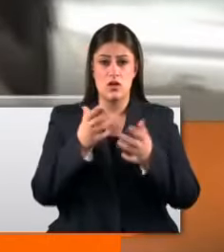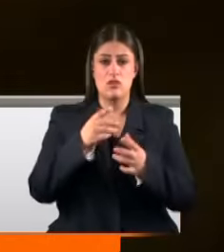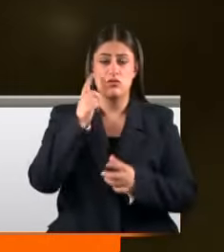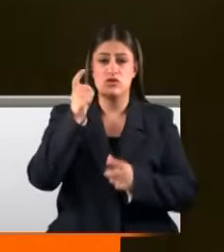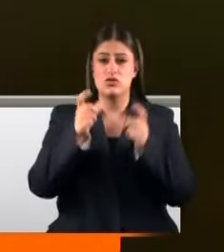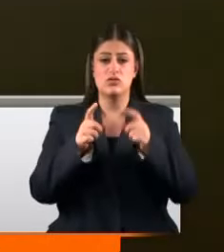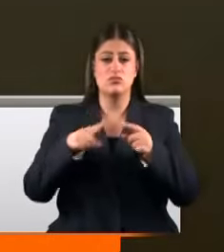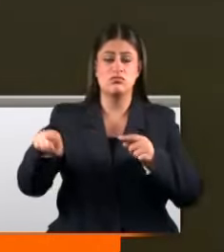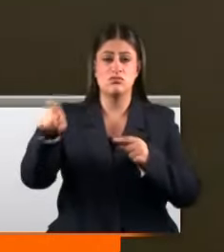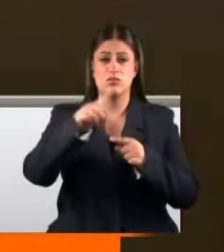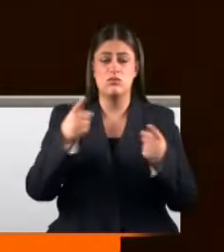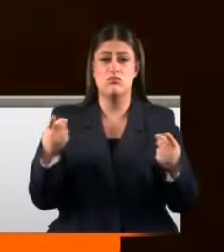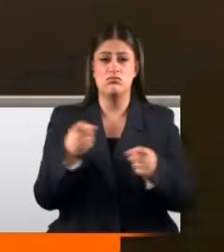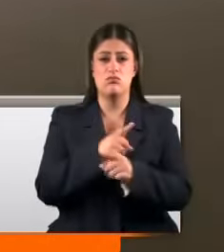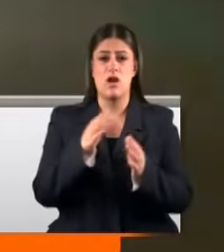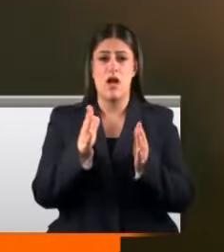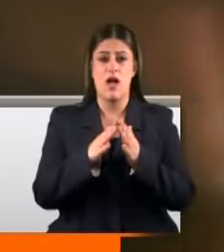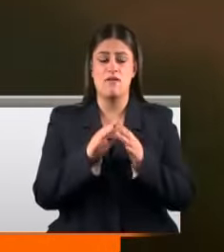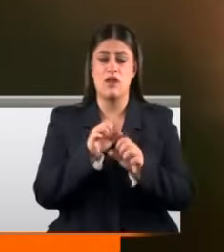etti.